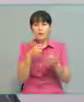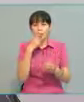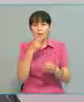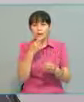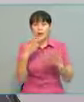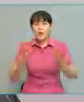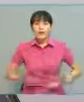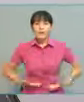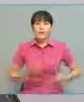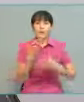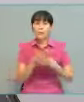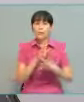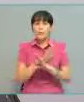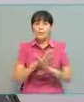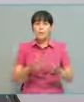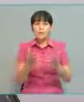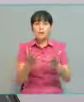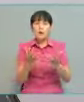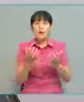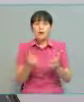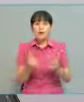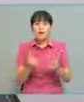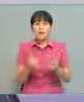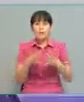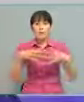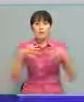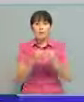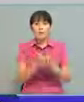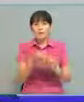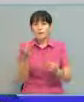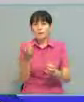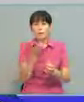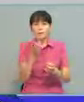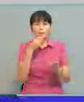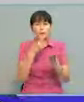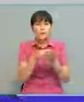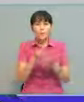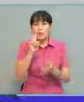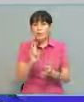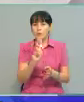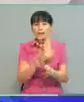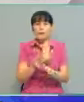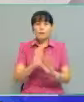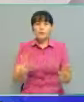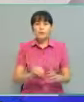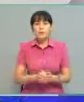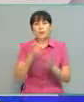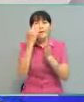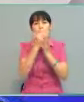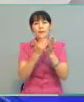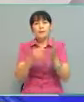бұл әлеуметтік көмек емес, алып жаңағыдай отбасының керек жаратына жаратып қойып отыра беретін нәрсе емес.